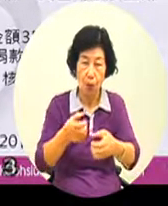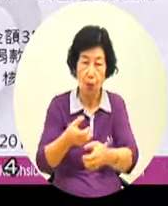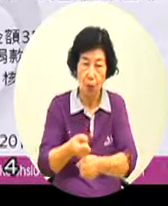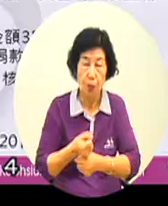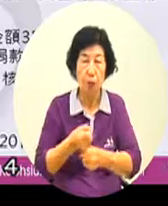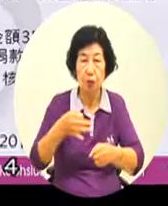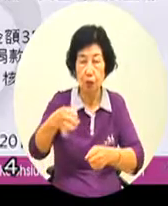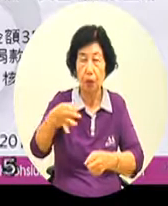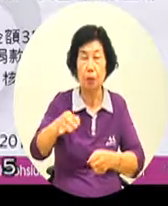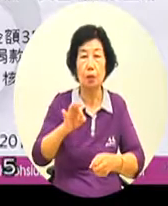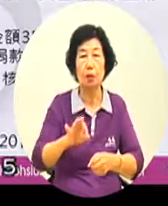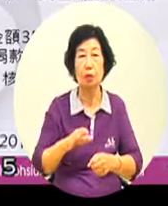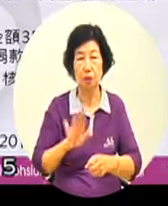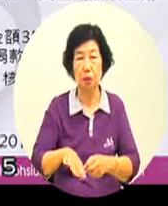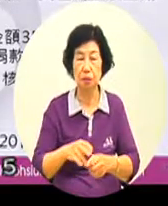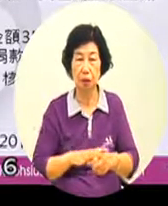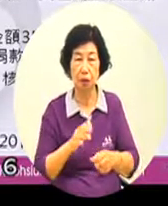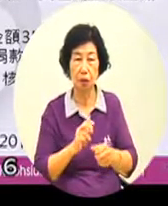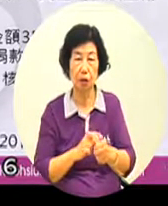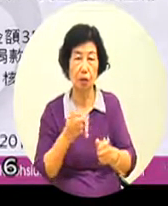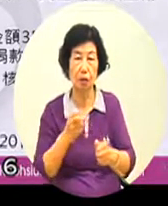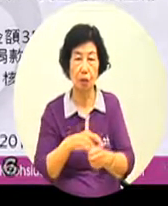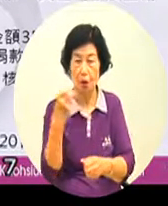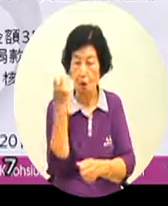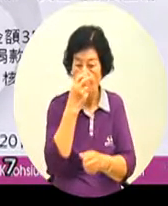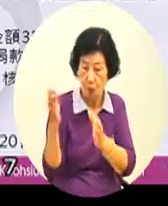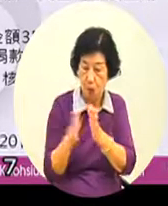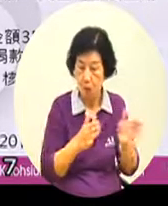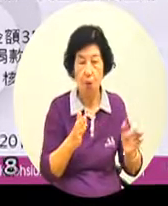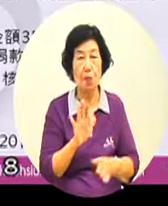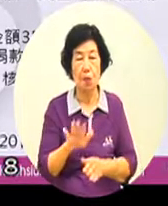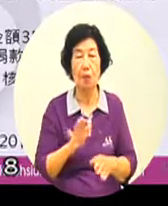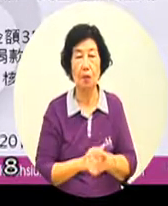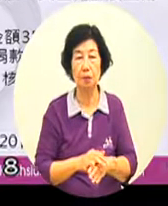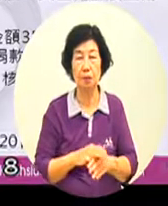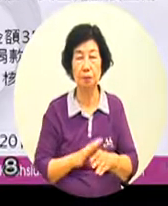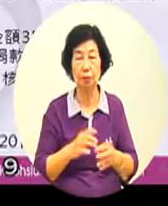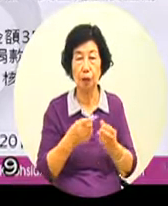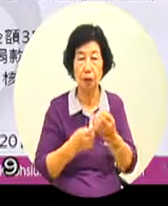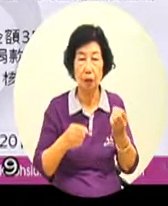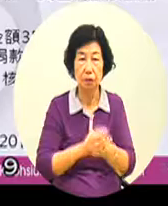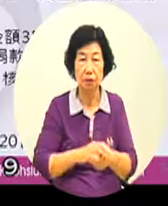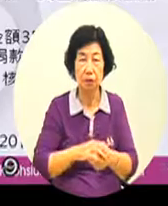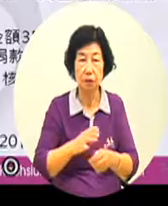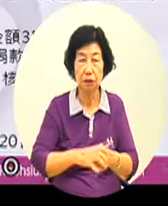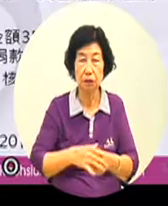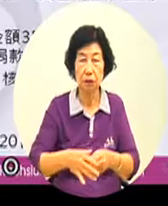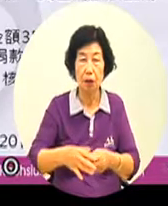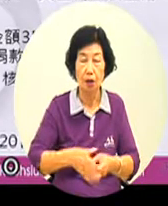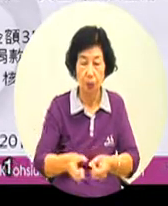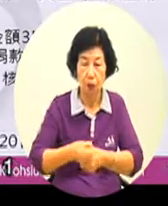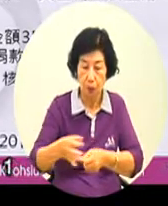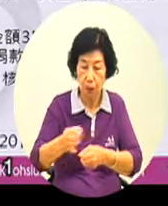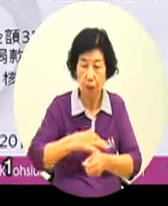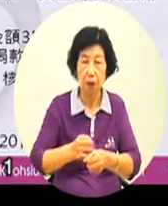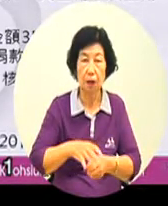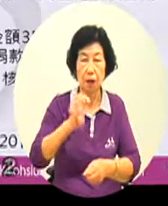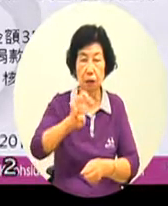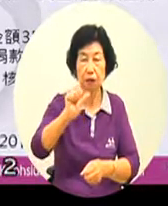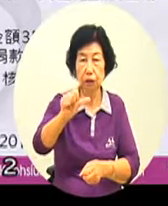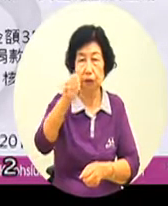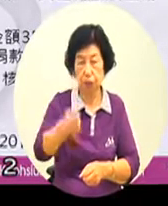在管理当中。那目前我们总金额是超过45亿，那我们非指定跟指定的一个金额